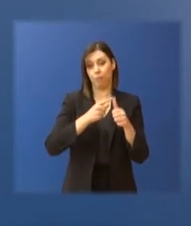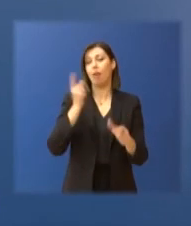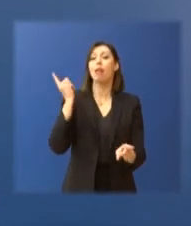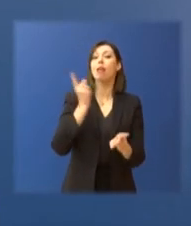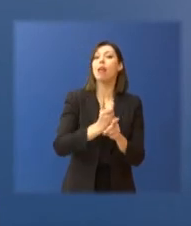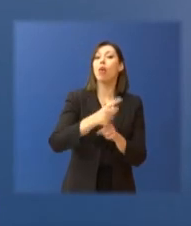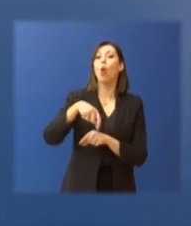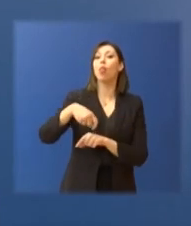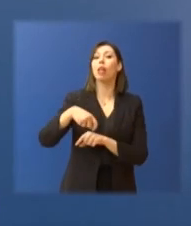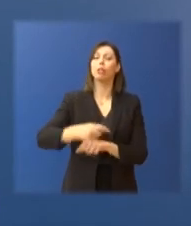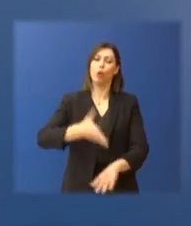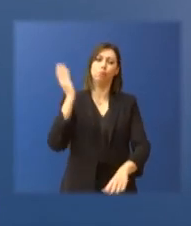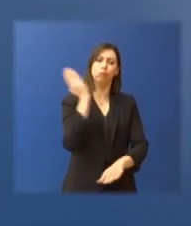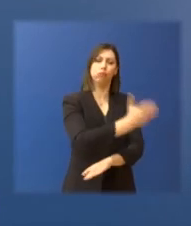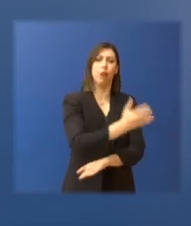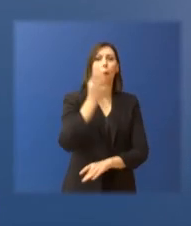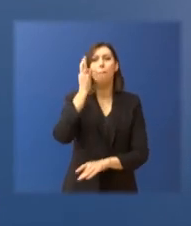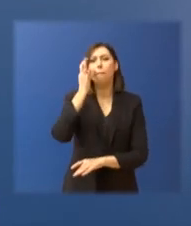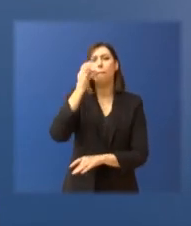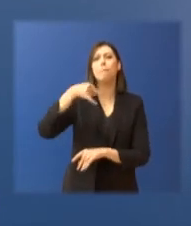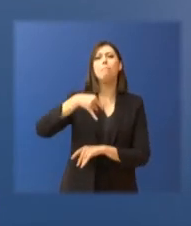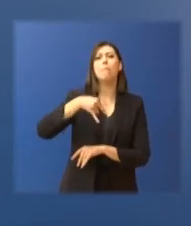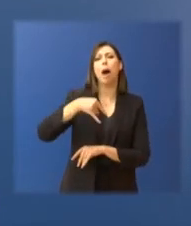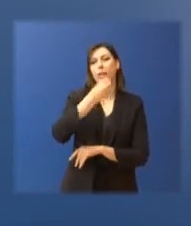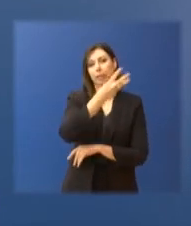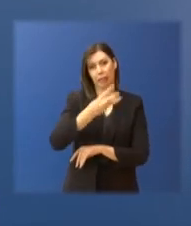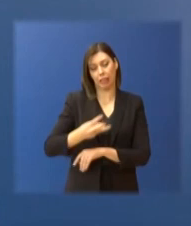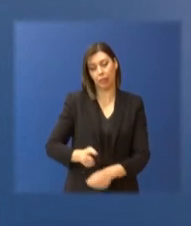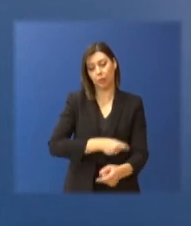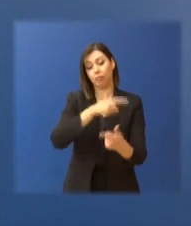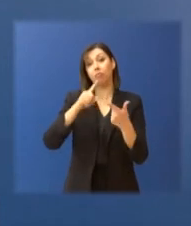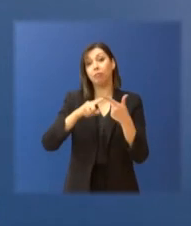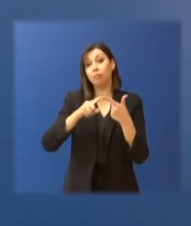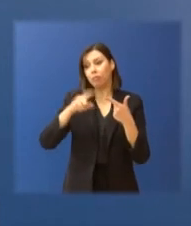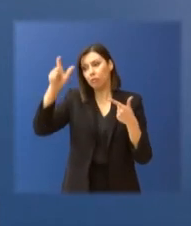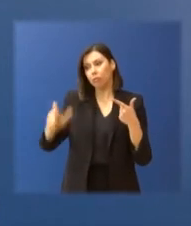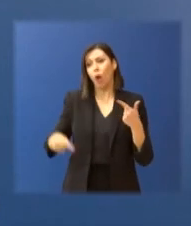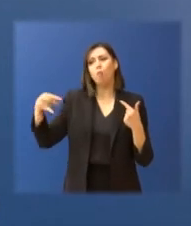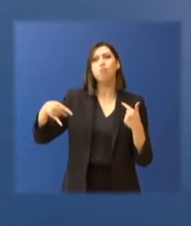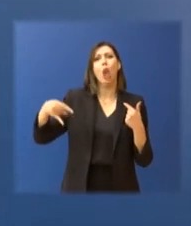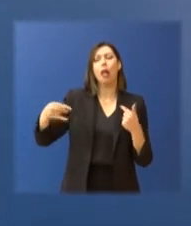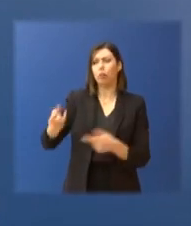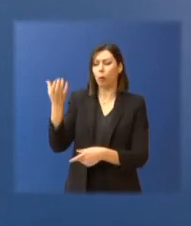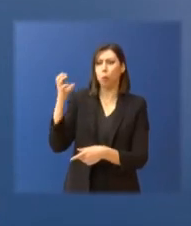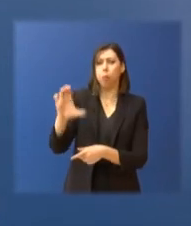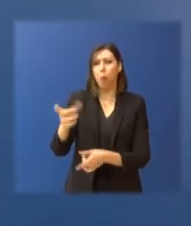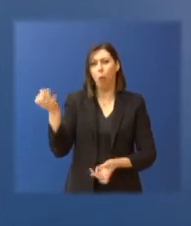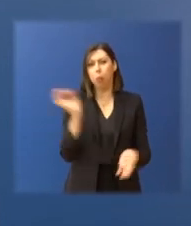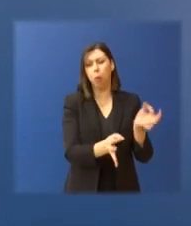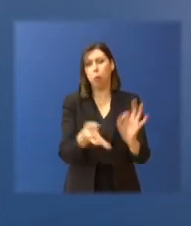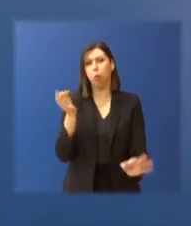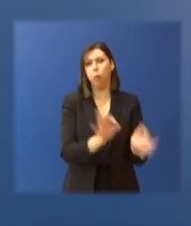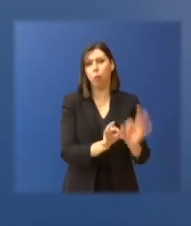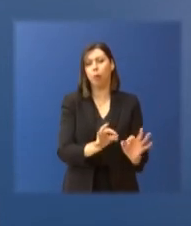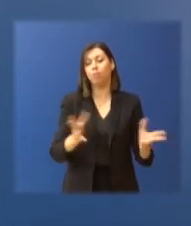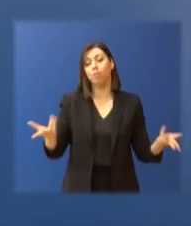φασιστικό ξέσπασμα του κυρίου Πολάκη αναδεικνύουν τα αντιδημοκρατικά και αντιθεσμικά στοιχεία της ταυτότητας του ΣΥΡΙΖΑ και τις μεγάλες